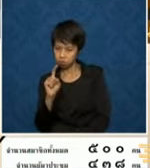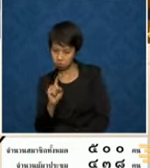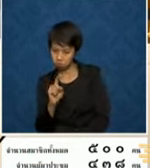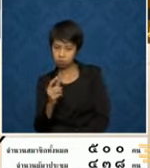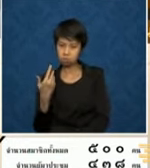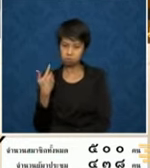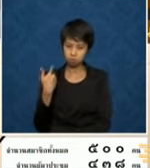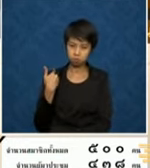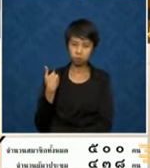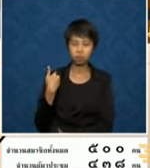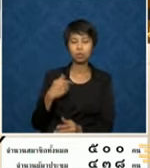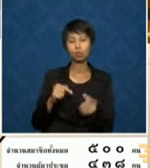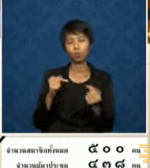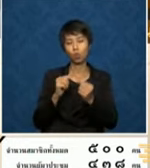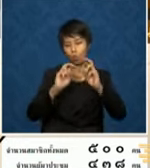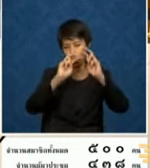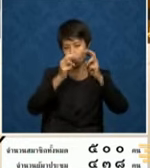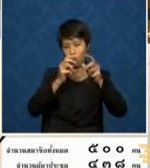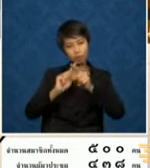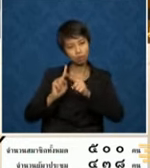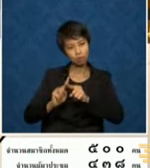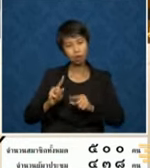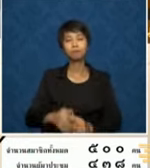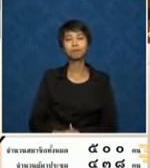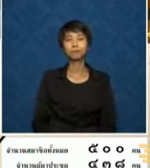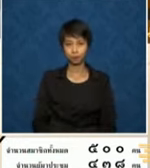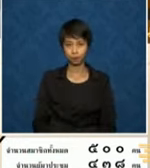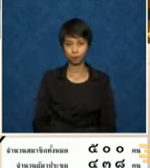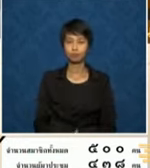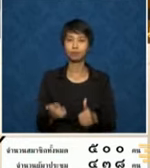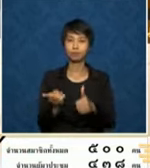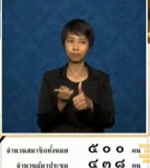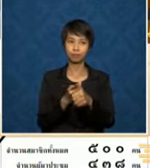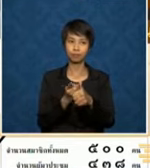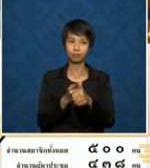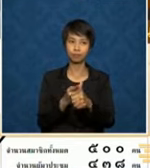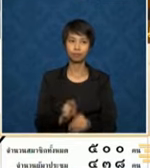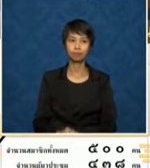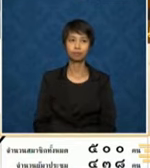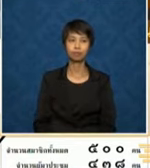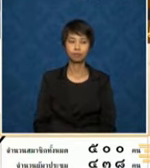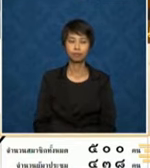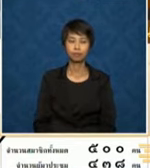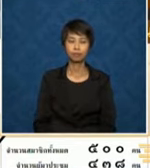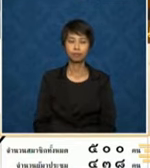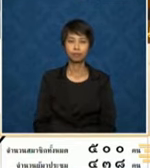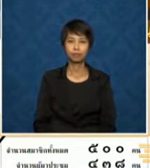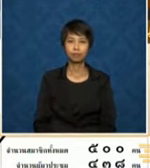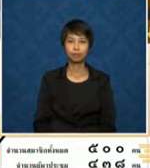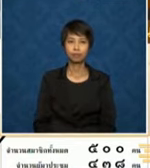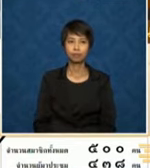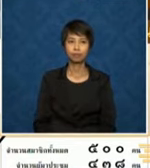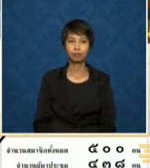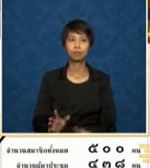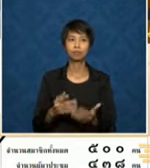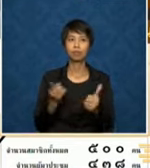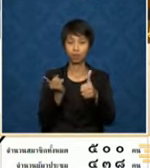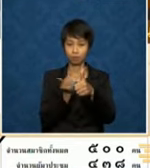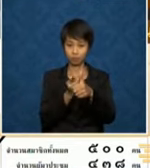แล้วก็สงสัยในหลายๆประเด็นนะครับประเด็นแรกนะครับในเรื่องของประเด็นของราค